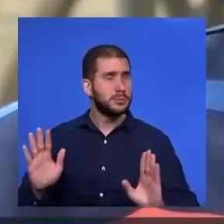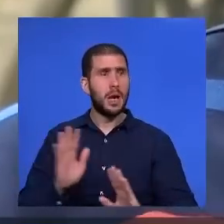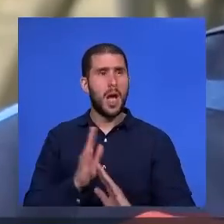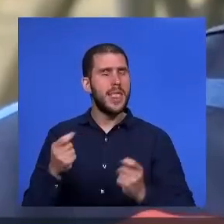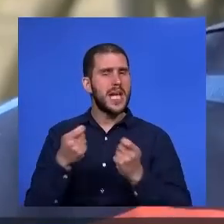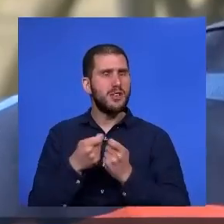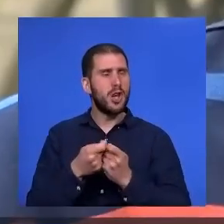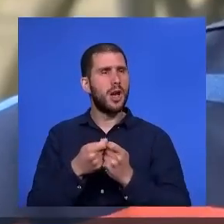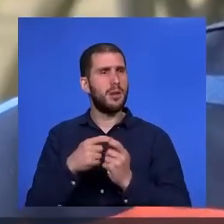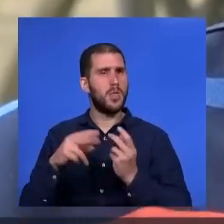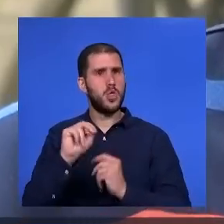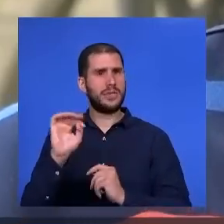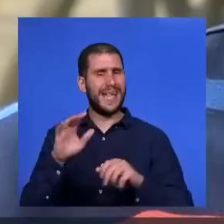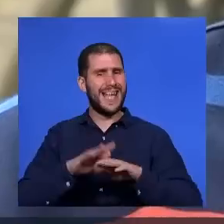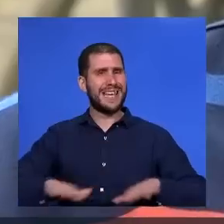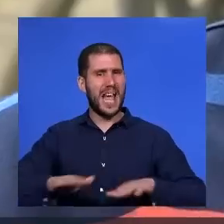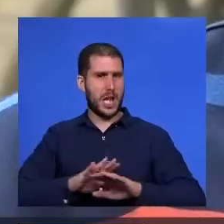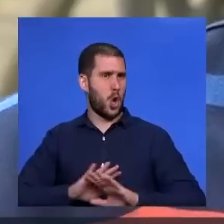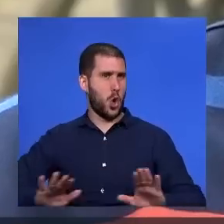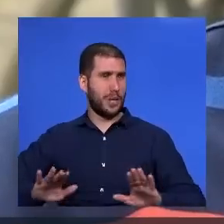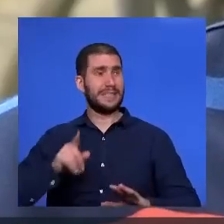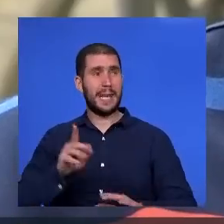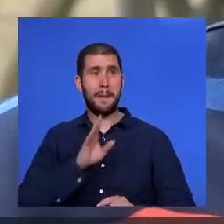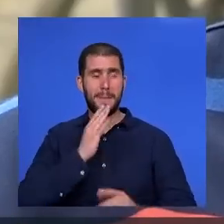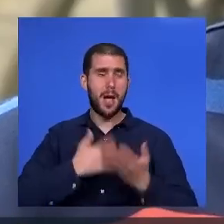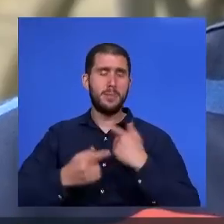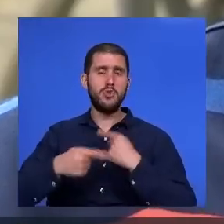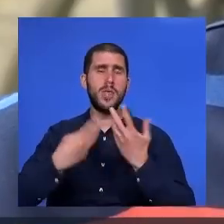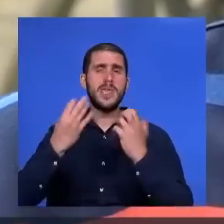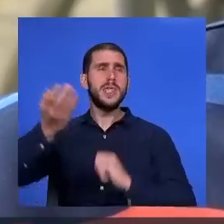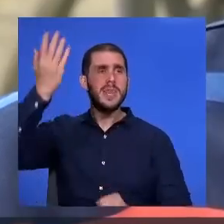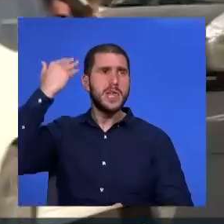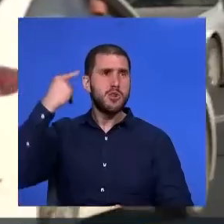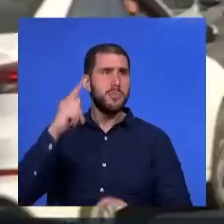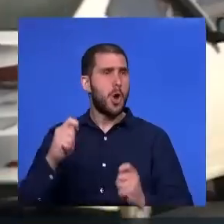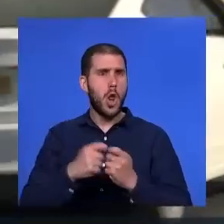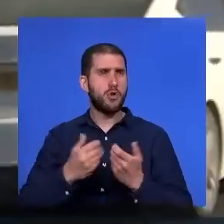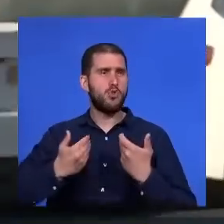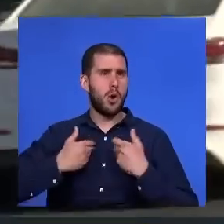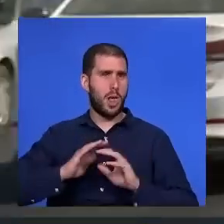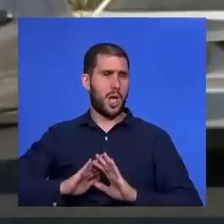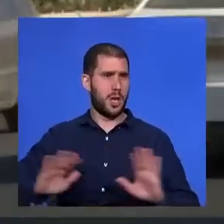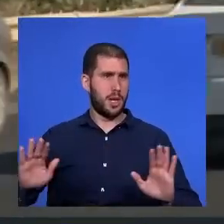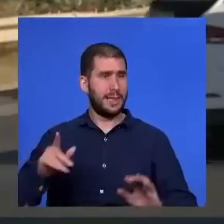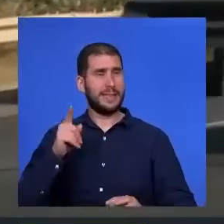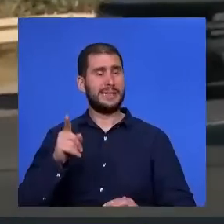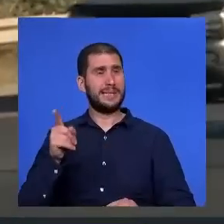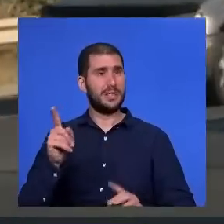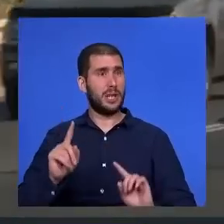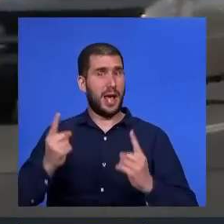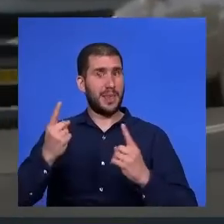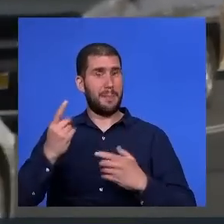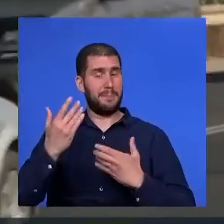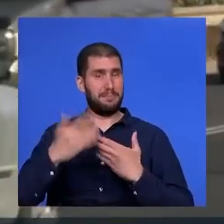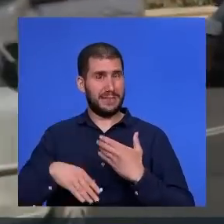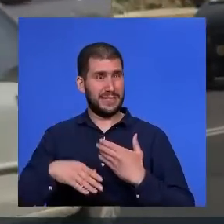שום קשר. בעניין הקרקעות זו בעיה משנת השנות ה-90, לא קשירה אליי, זה שהיא נפלה